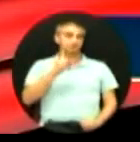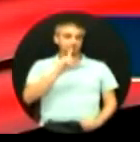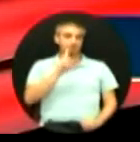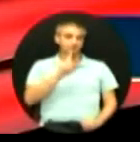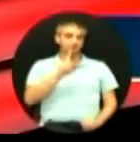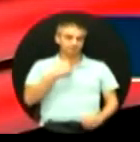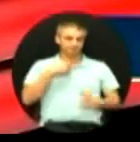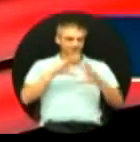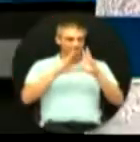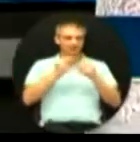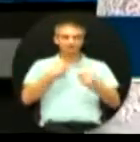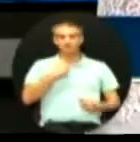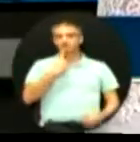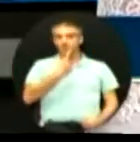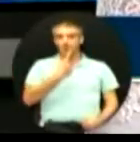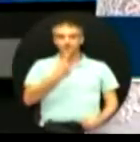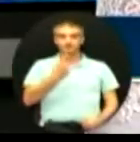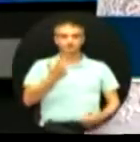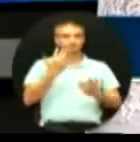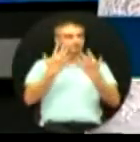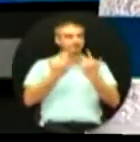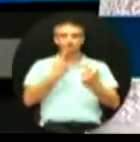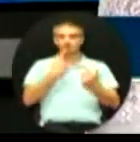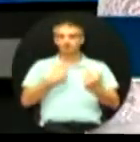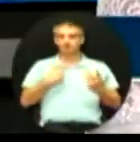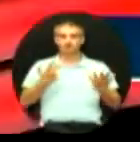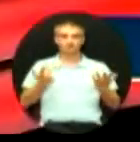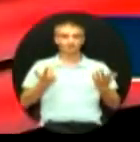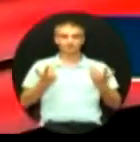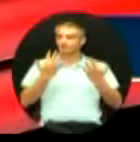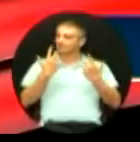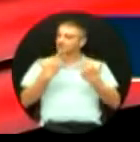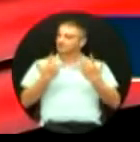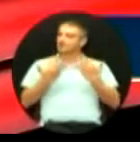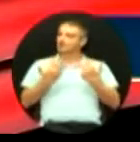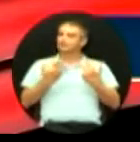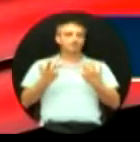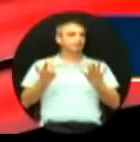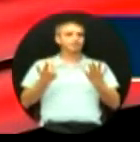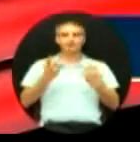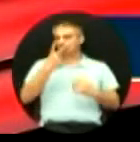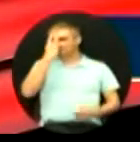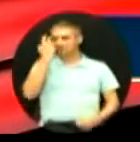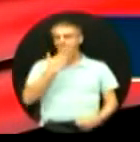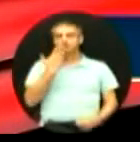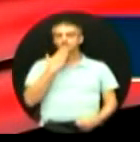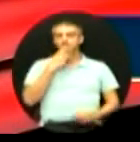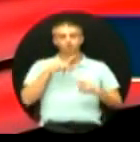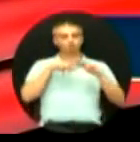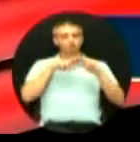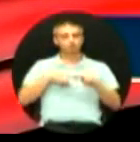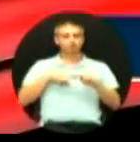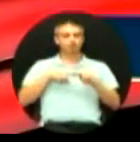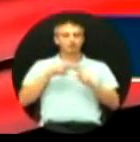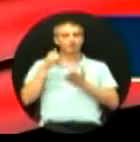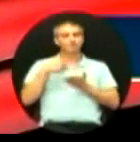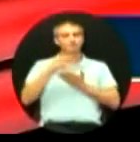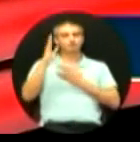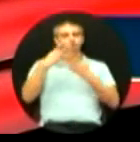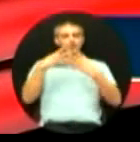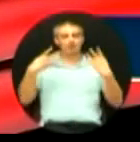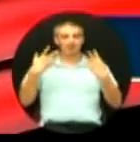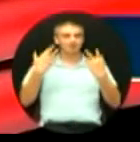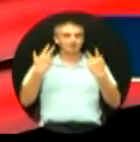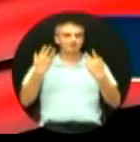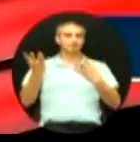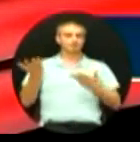אני אסכם ואומר. במספרים, תאמרי לי. במספרים זה מאוד משמעותי. כמה מערביי מזרח ירושלים יישארו מחוץ לגדר